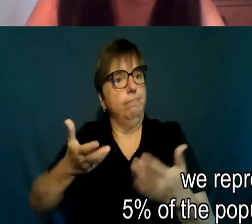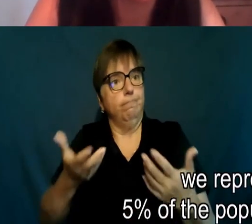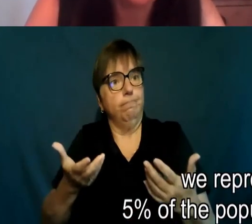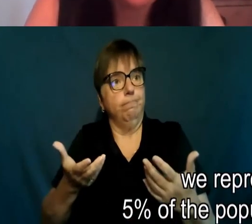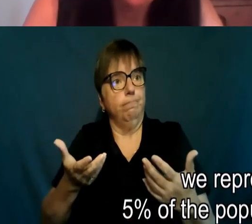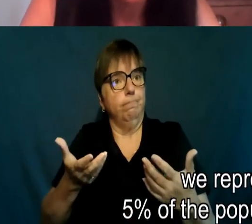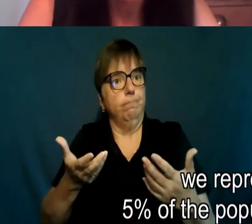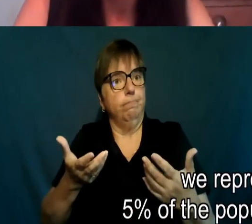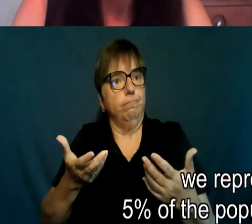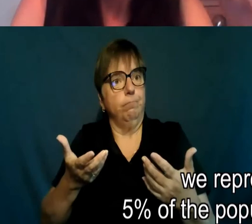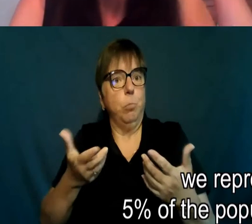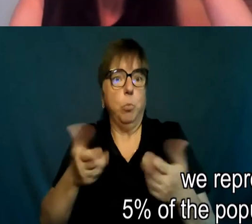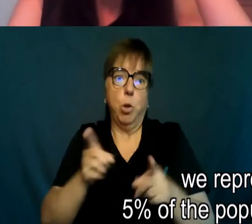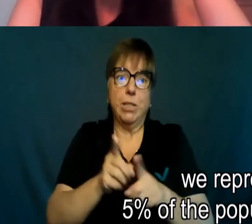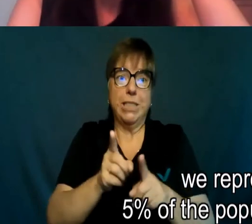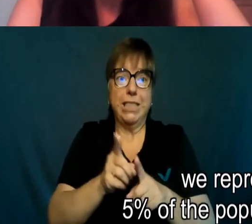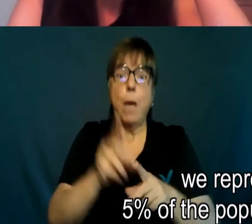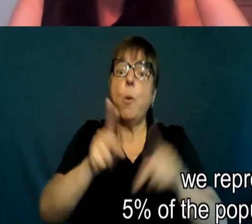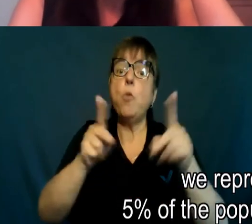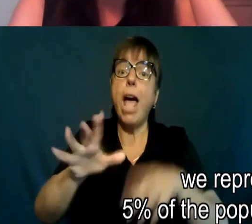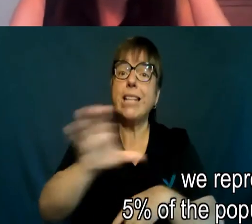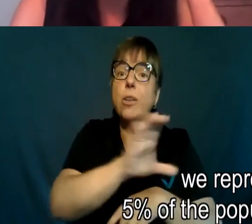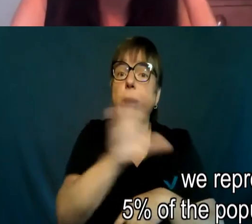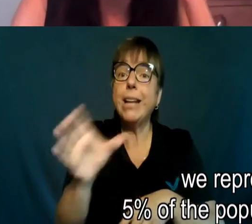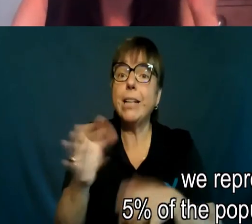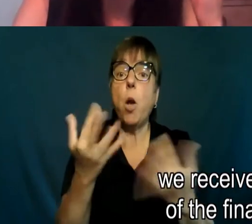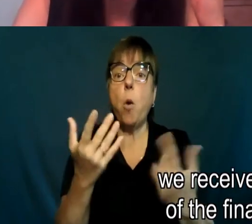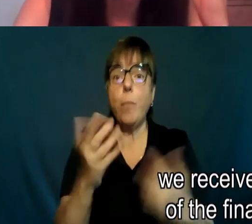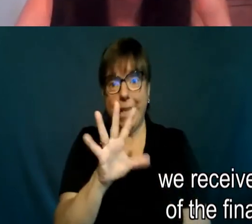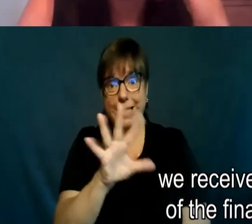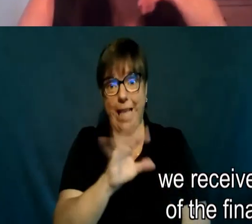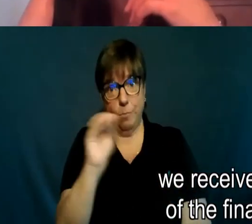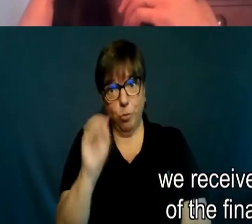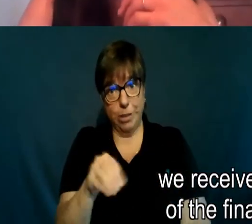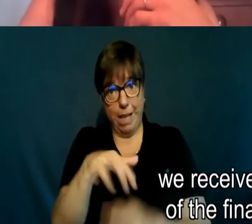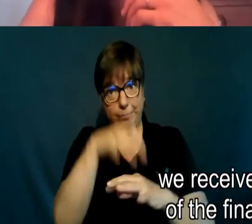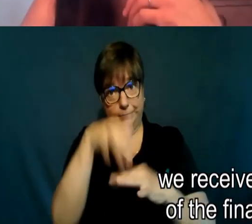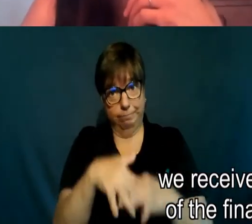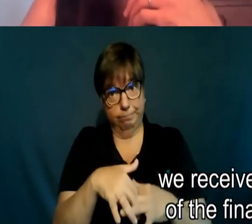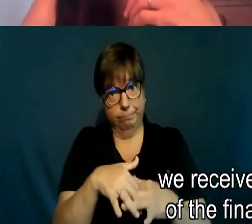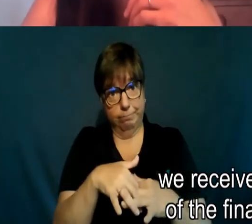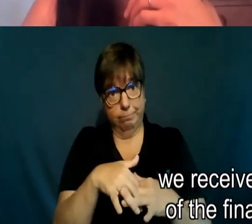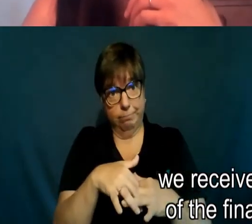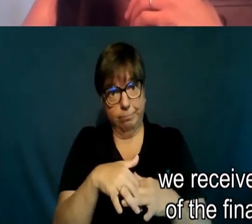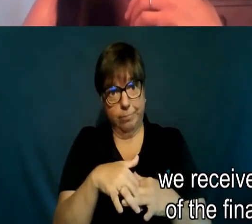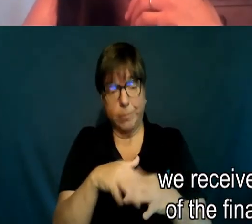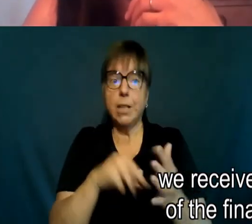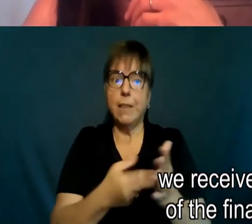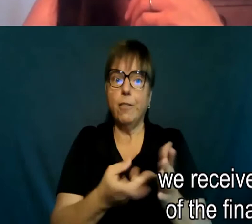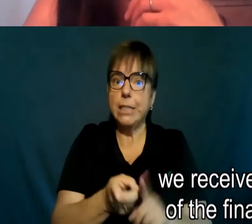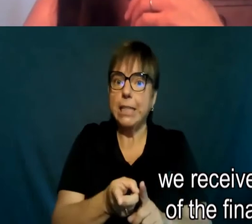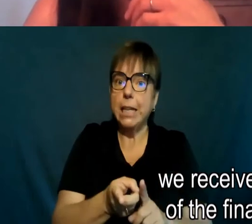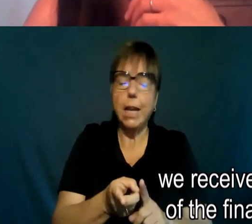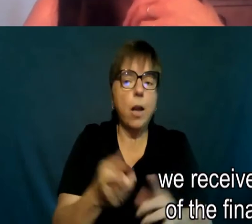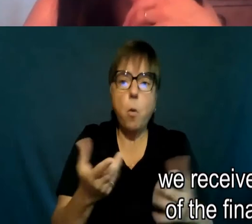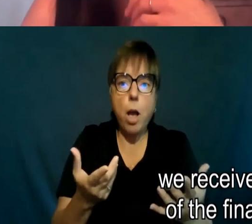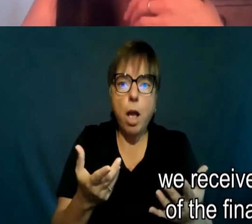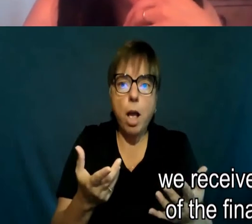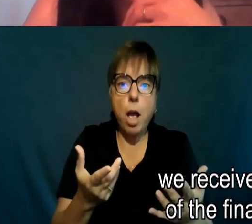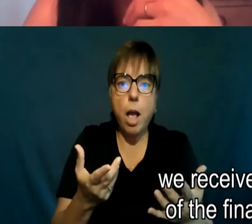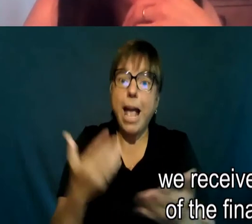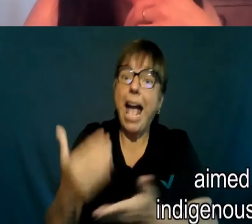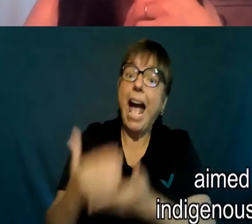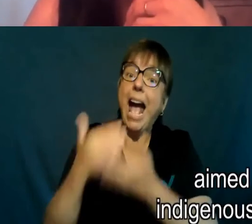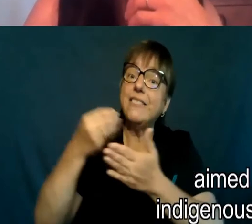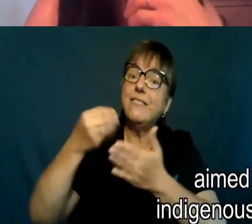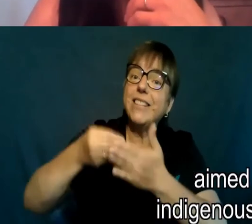sommes à peu près 5% de la population canadienne, nous recevons moins de 1% de l'aide